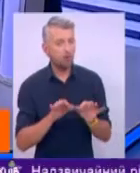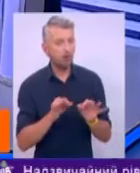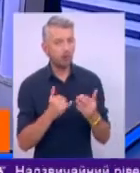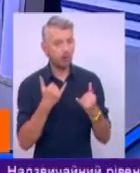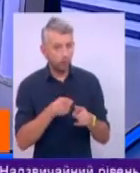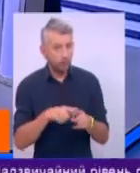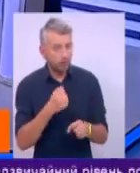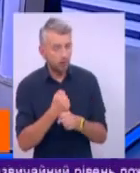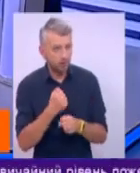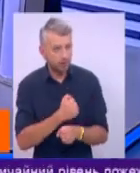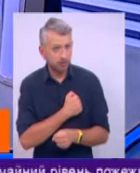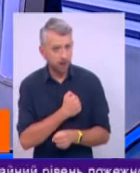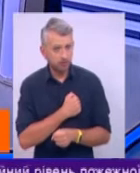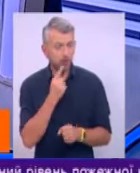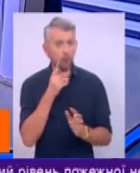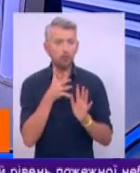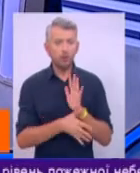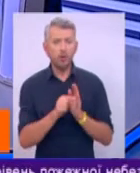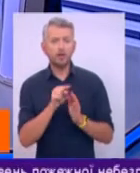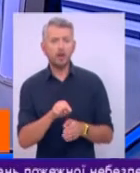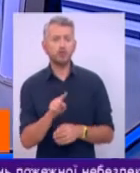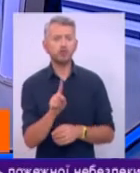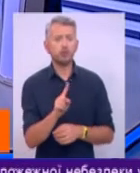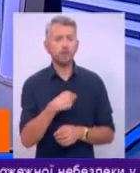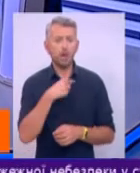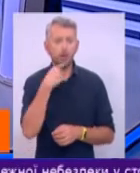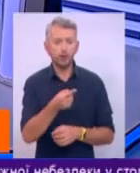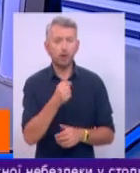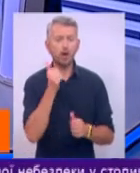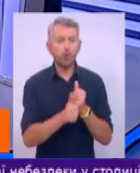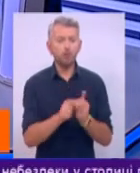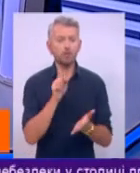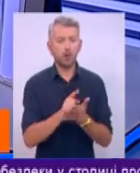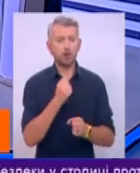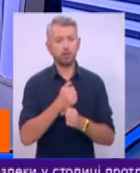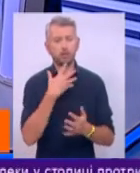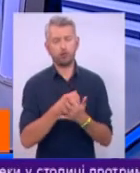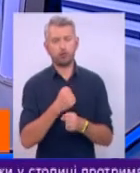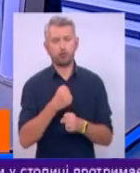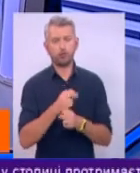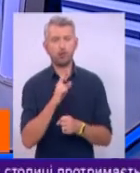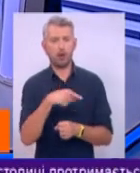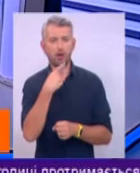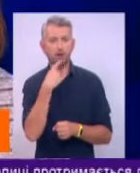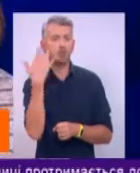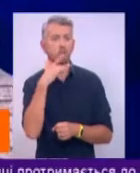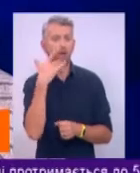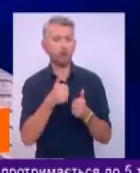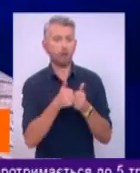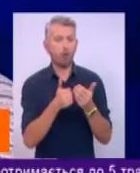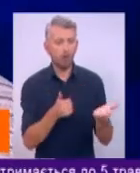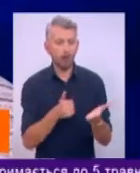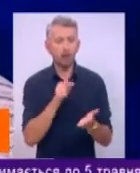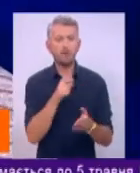це робиться в армії. Тобто, розумієте, оце те, що я говорю, що кожен має робити свою роботу. Як нам кажуть наші американські колеги,